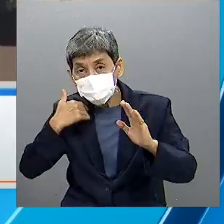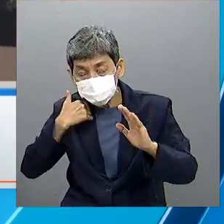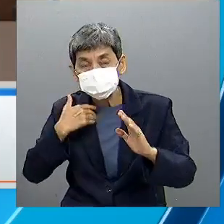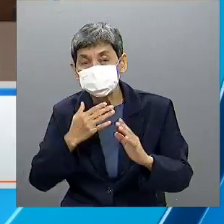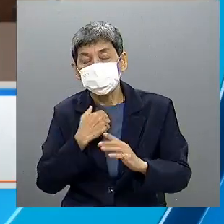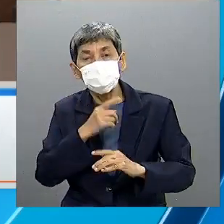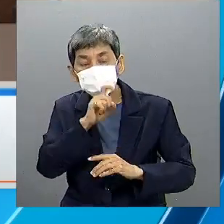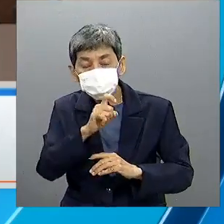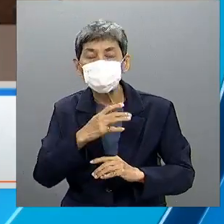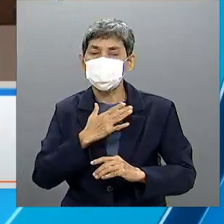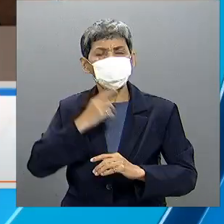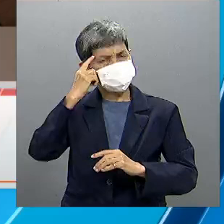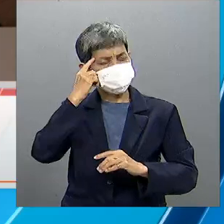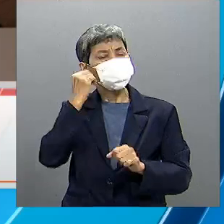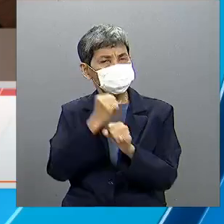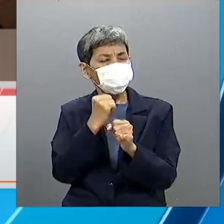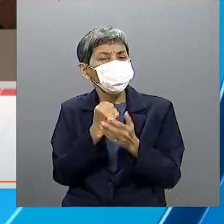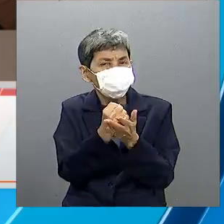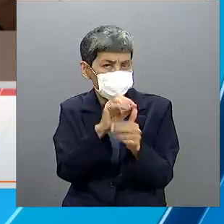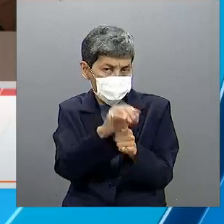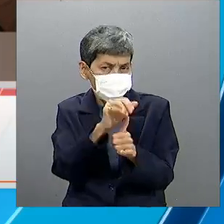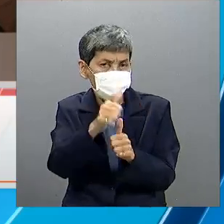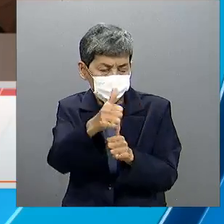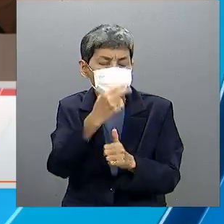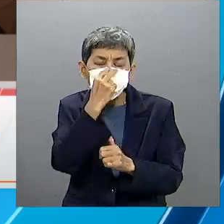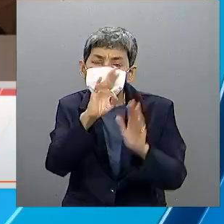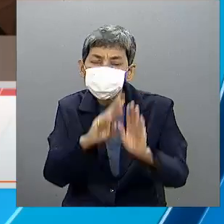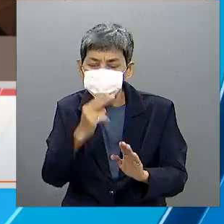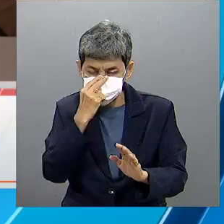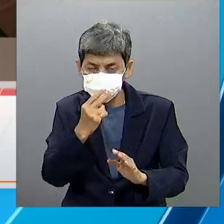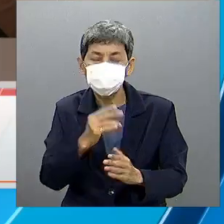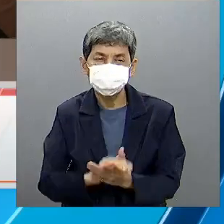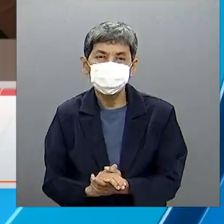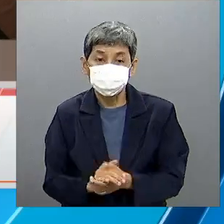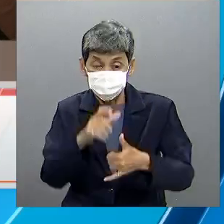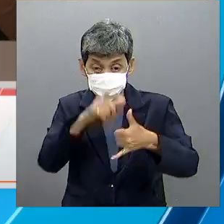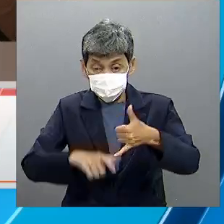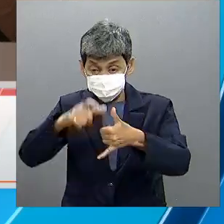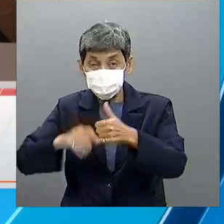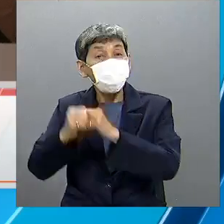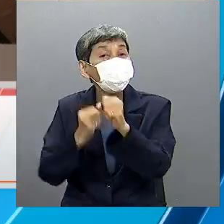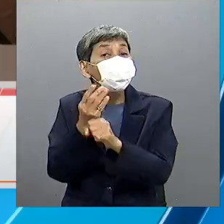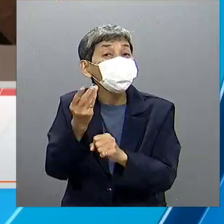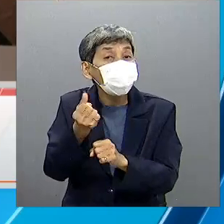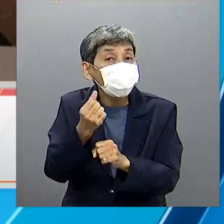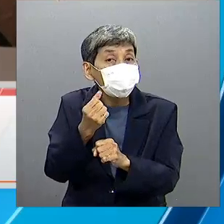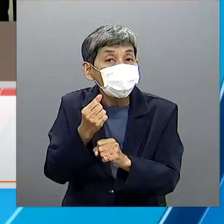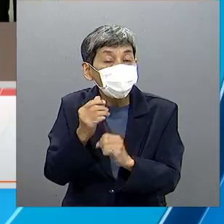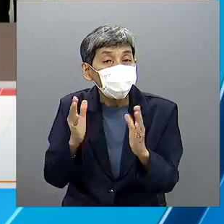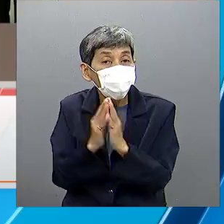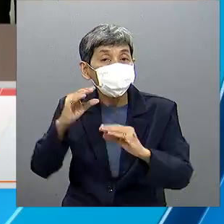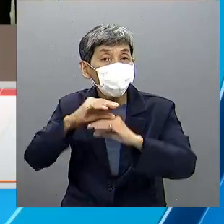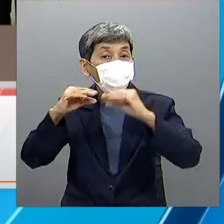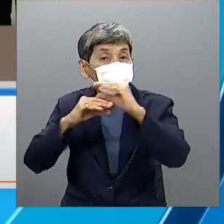คิดว่าเราสามารถเติมเต็มให้เขาได้ยังไงบ้างอะไรเงี้ยค ่ ะ น้องๆที่เข้าร่วมโครงการอายุประมาณเท่าไหร่คะ อยู่ในช่ว